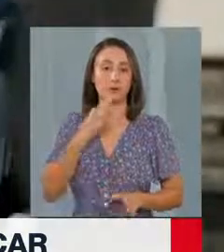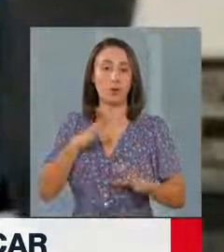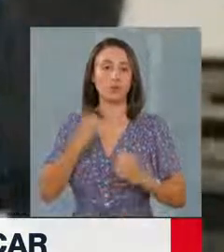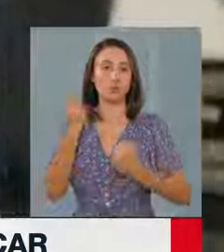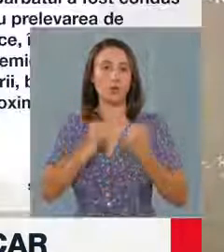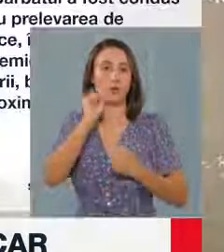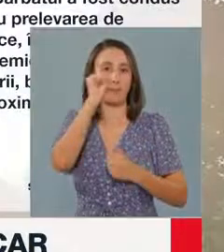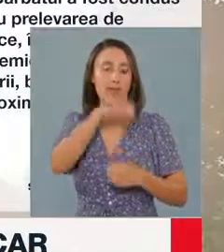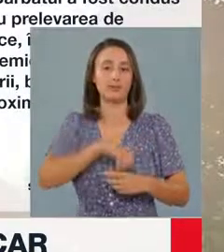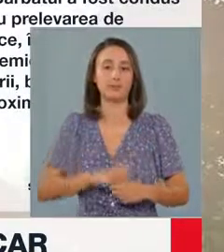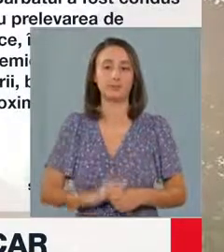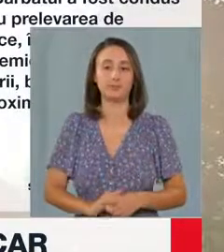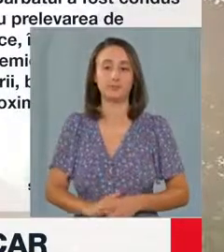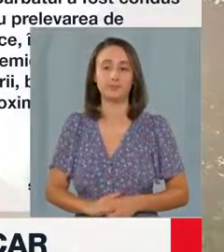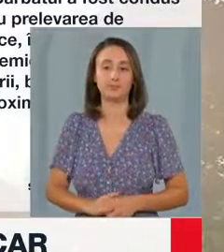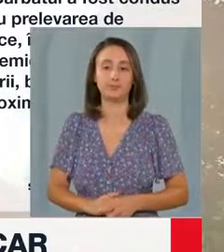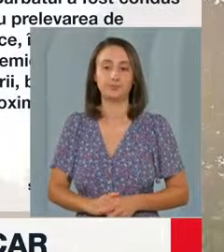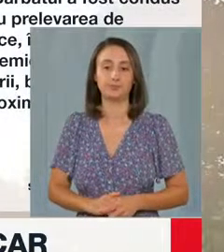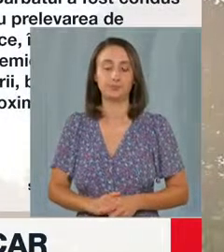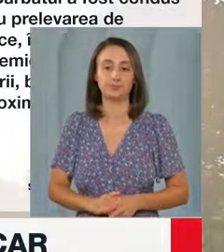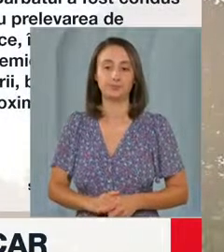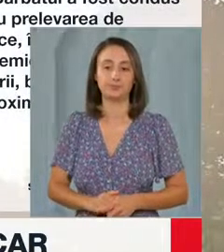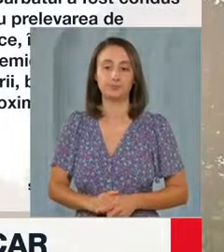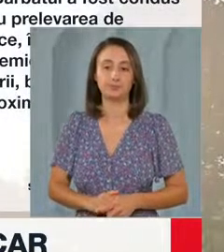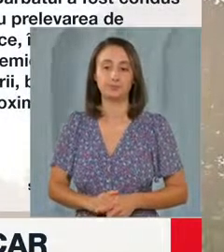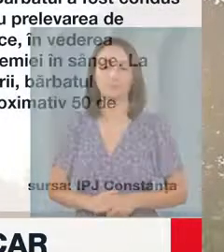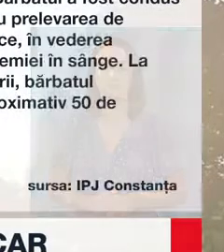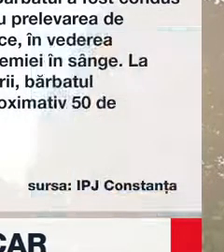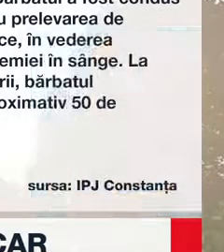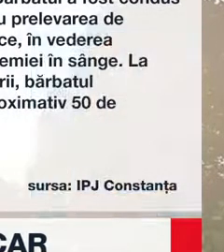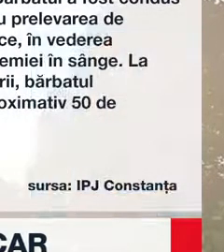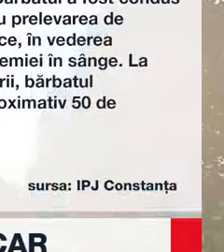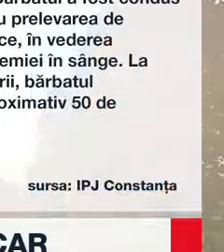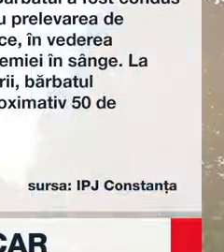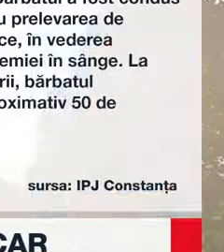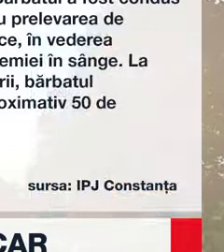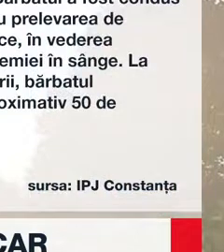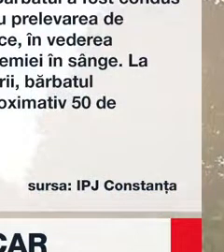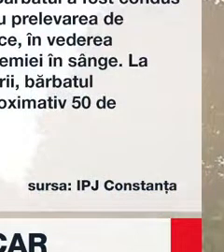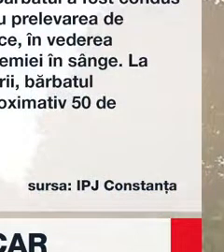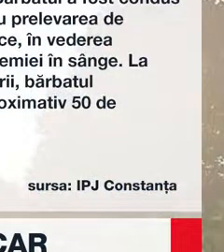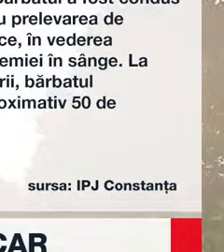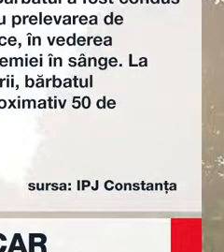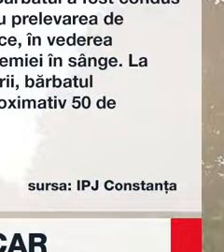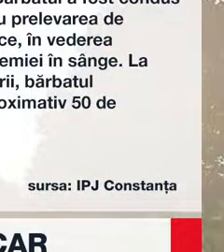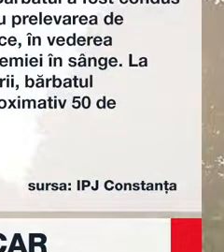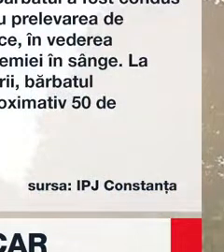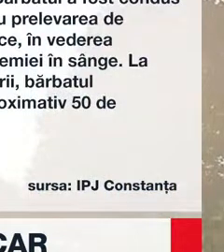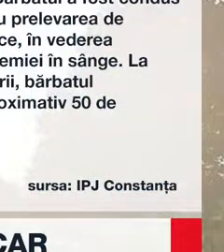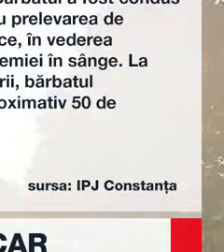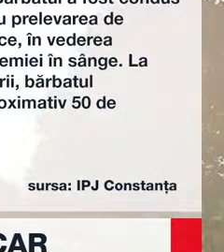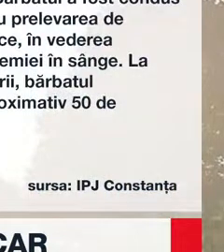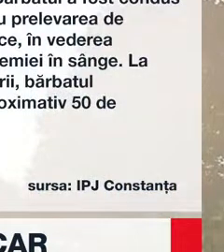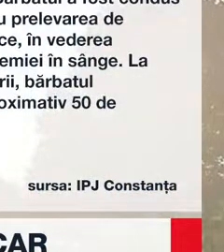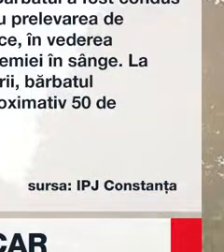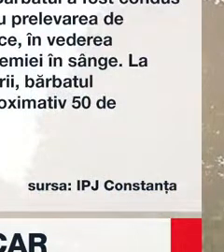șofer beat. În urma testării cu aparatul etilotest, a rezultat 1,01 mg per litru alcool pur în aerul